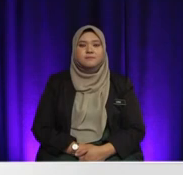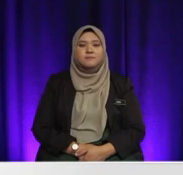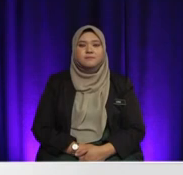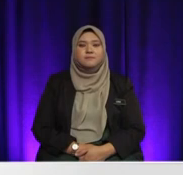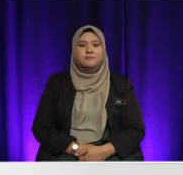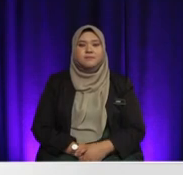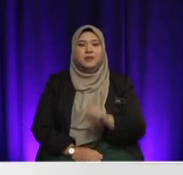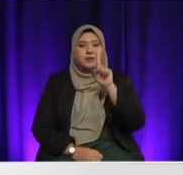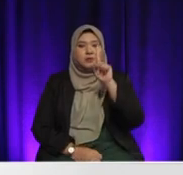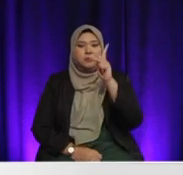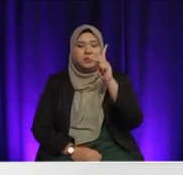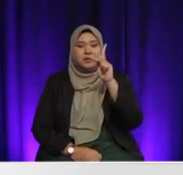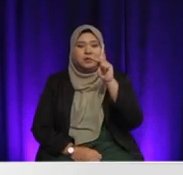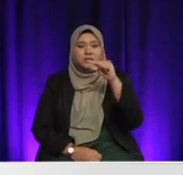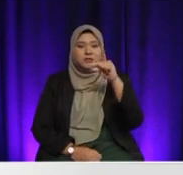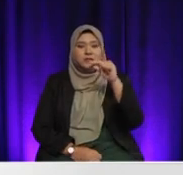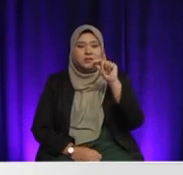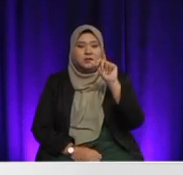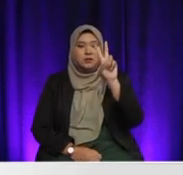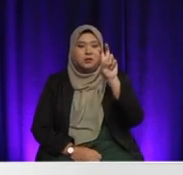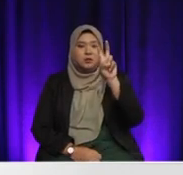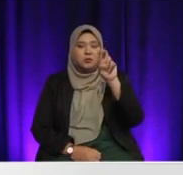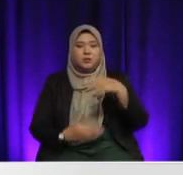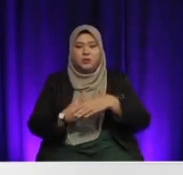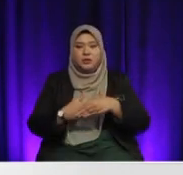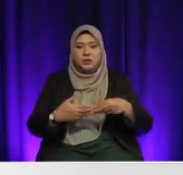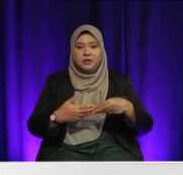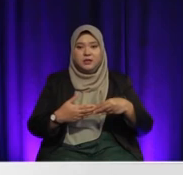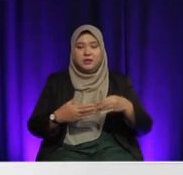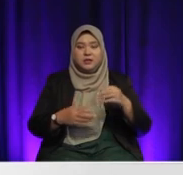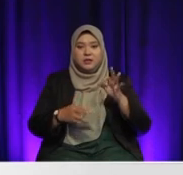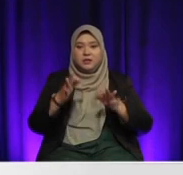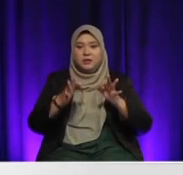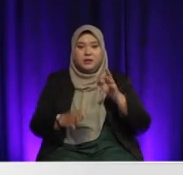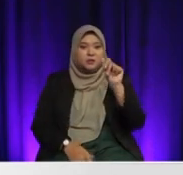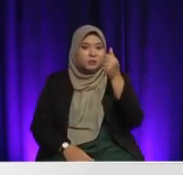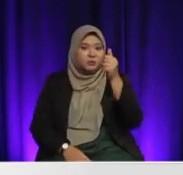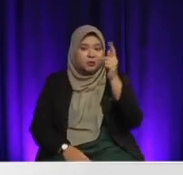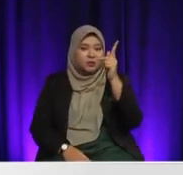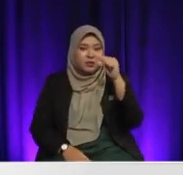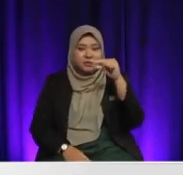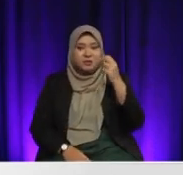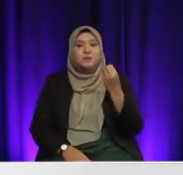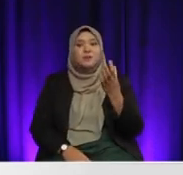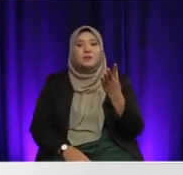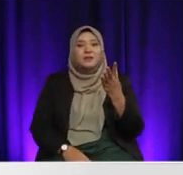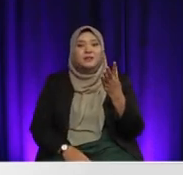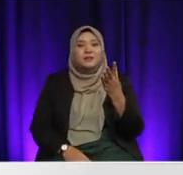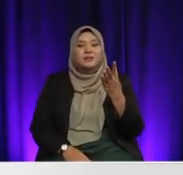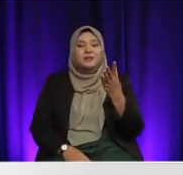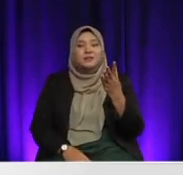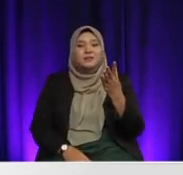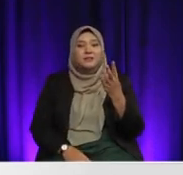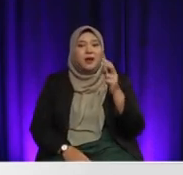RM200. Okey. Okey. Okey, seterusnya bahan yang kedua tadi apa ya, Ilya? Ilya catat tak tadi apa bahan yang